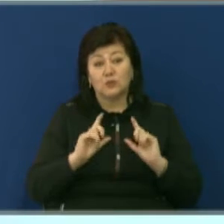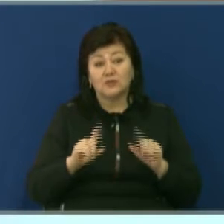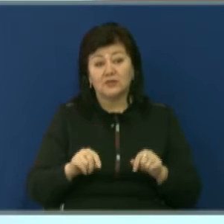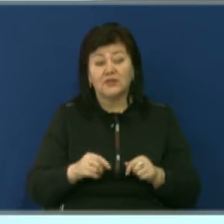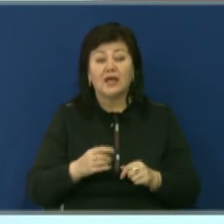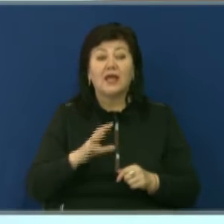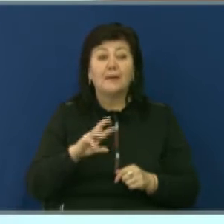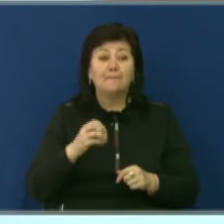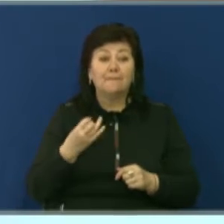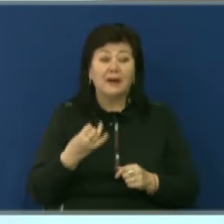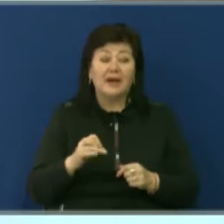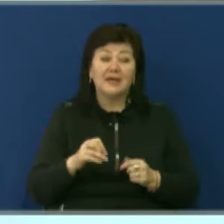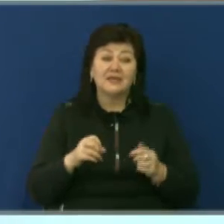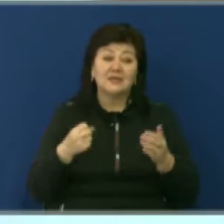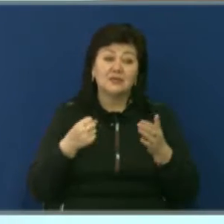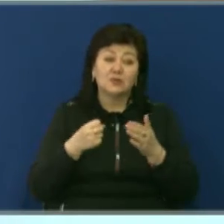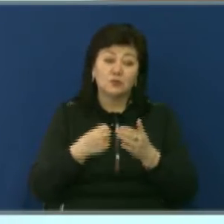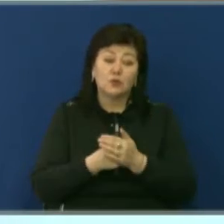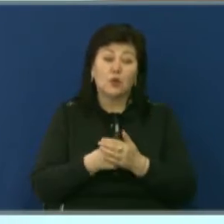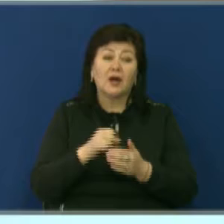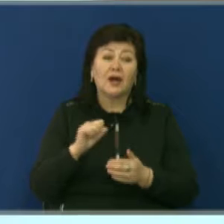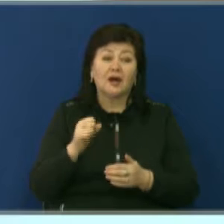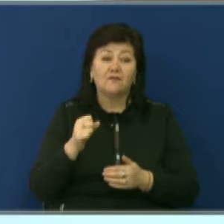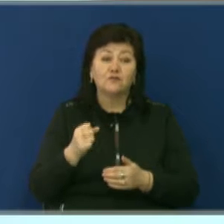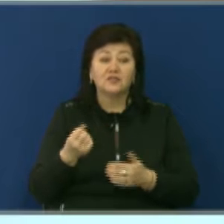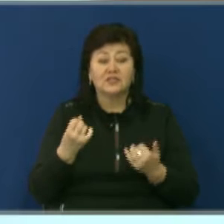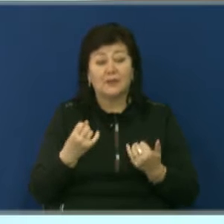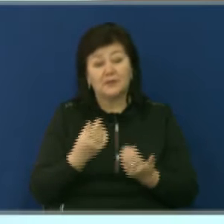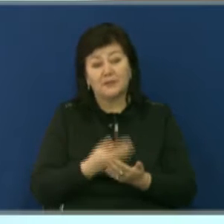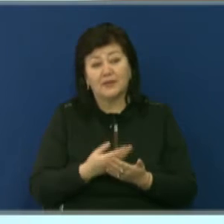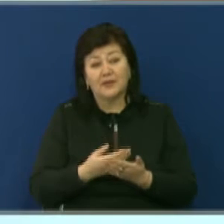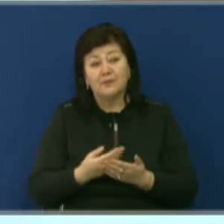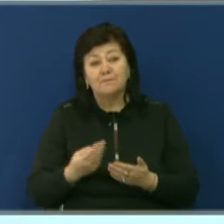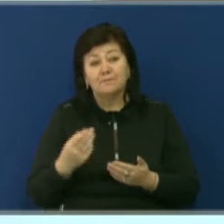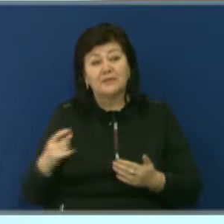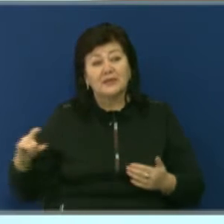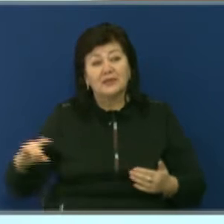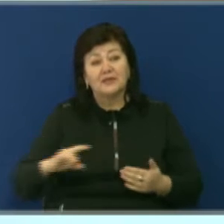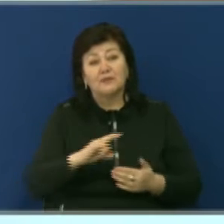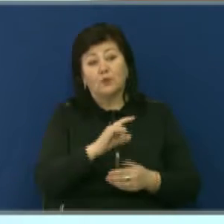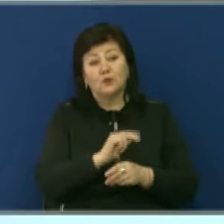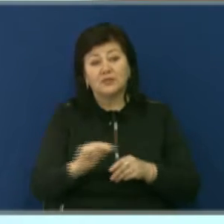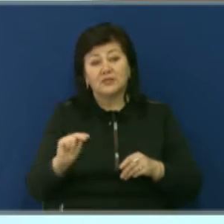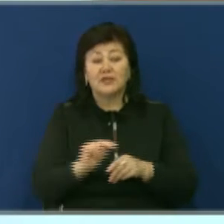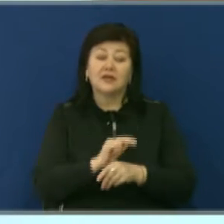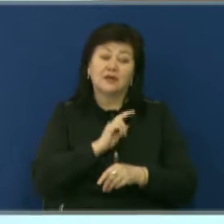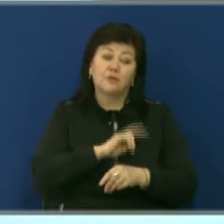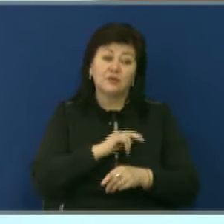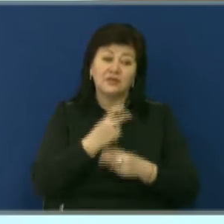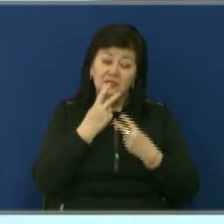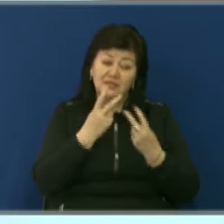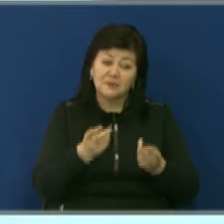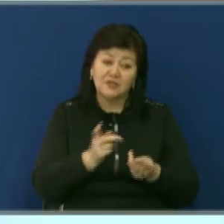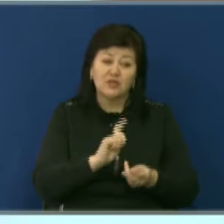по август текущего года веду река. Мамыр айынан тамызға дейін әуежайдағы ұшу-қону жолағына жөндеу жүргізіледі. Соған қарамастан